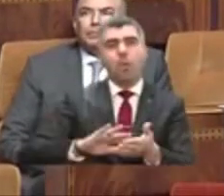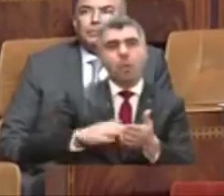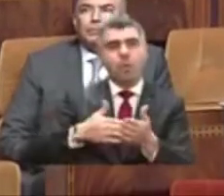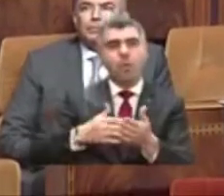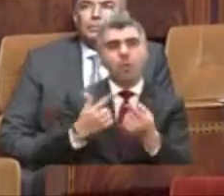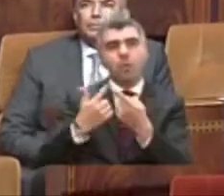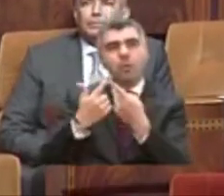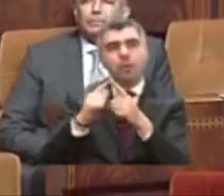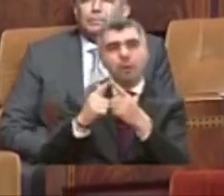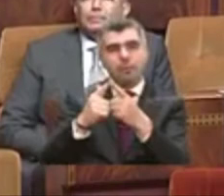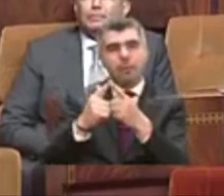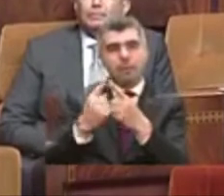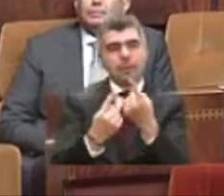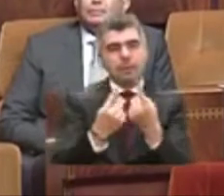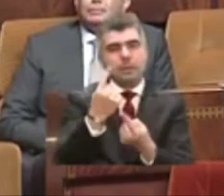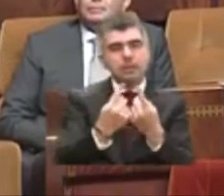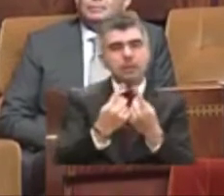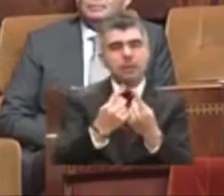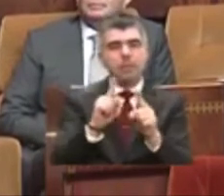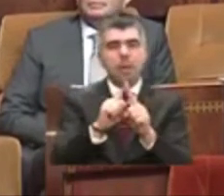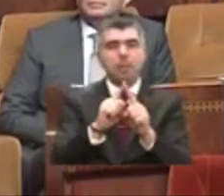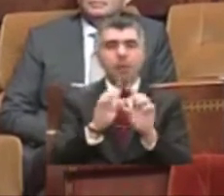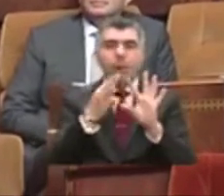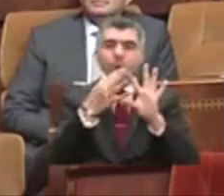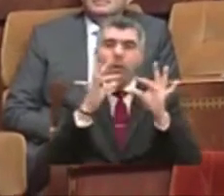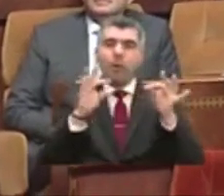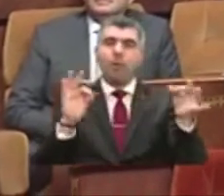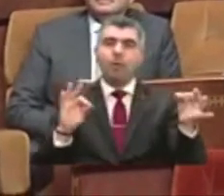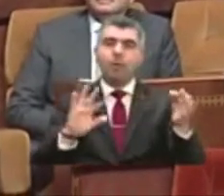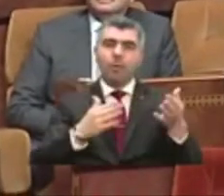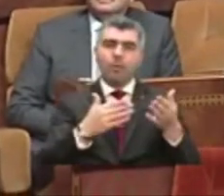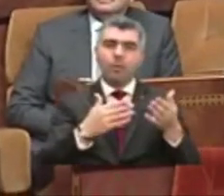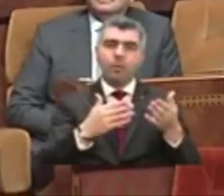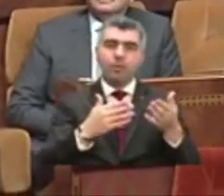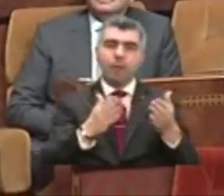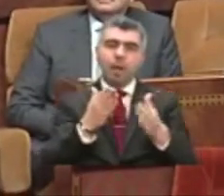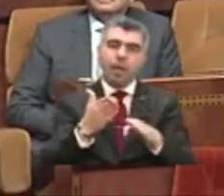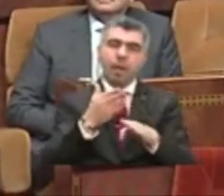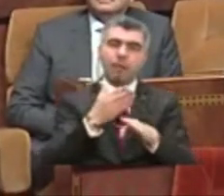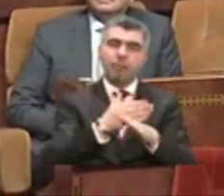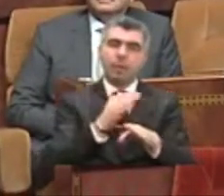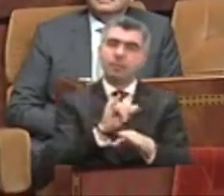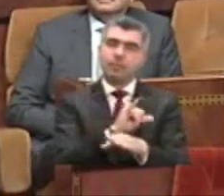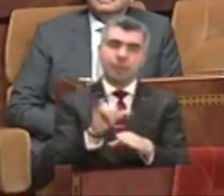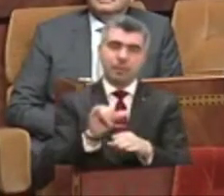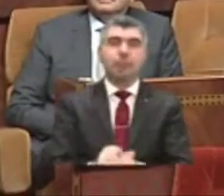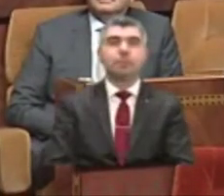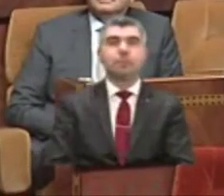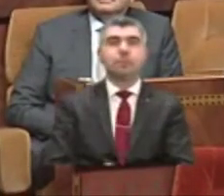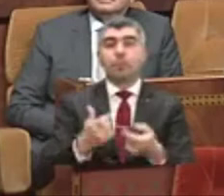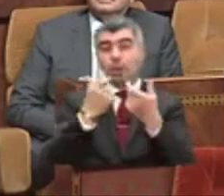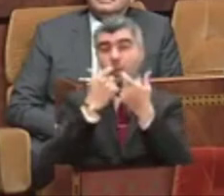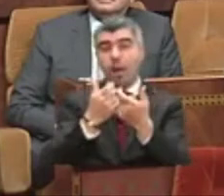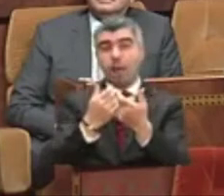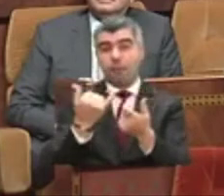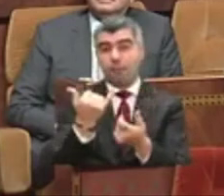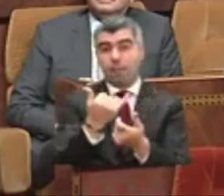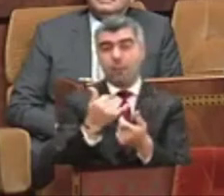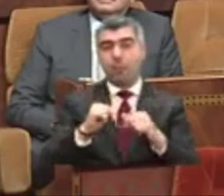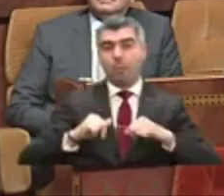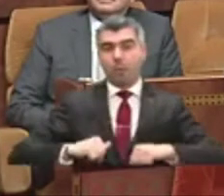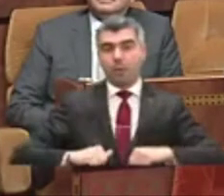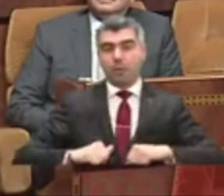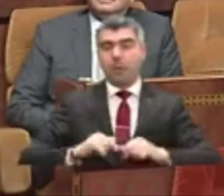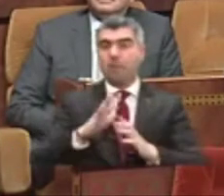المجموعة ديال الجمل اللي كان من المفروض أنني نطرحها. ولكن الملاحظ سيد الوزير أن